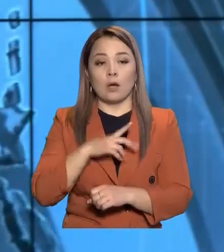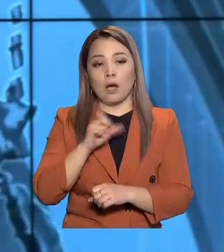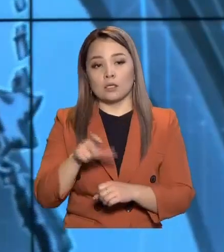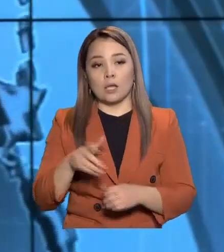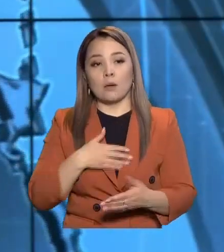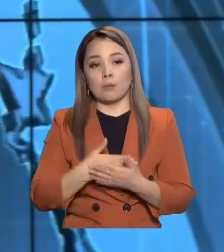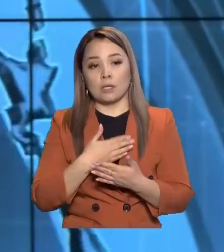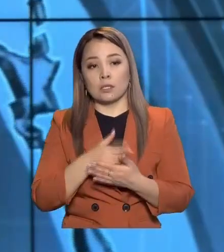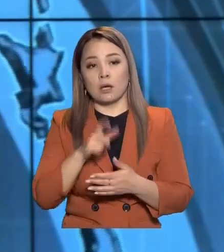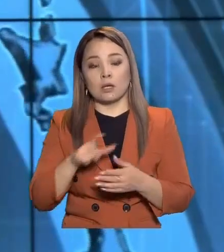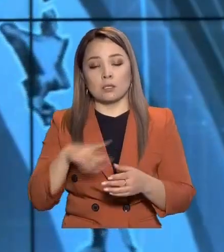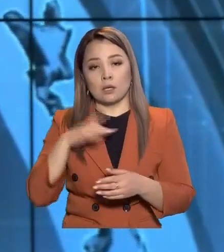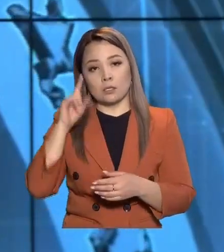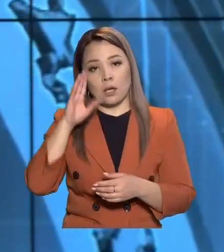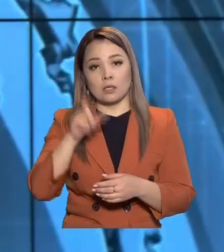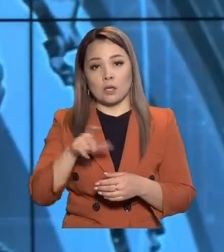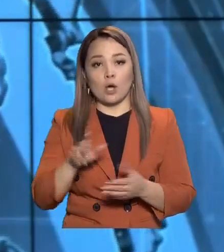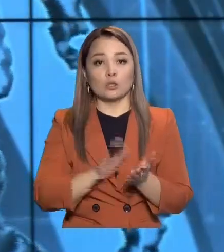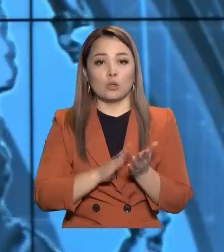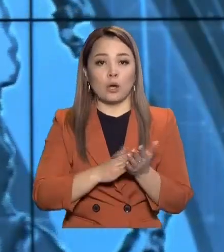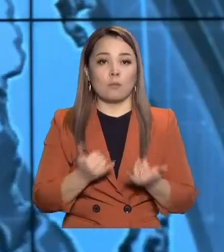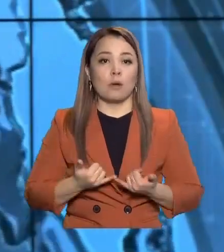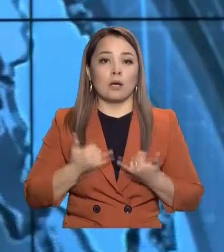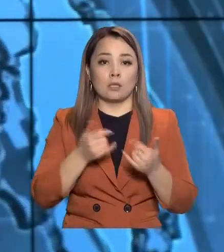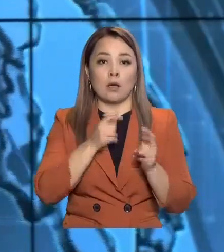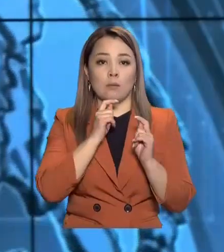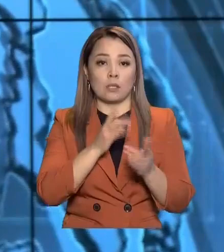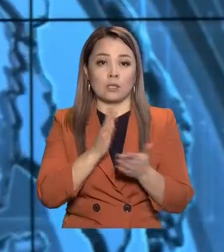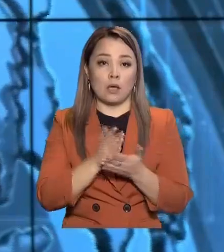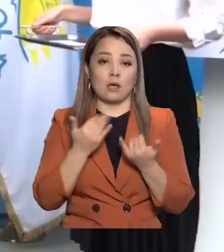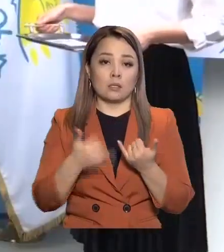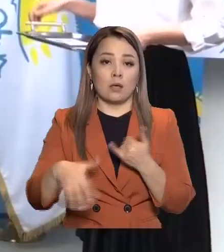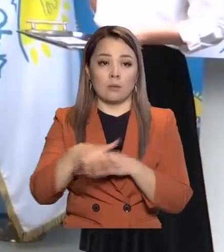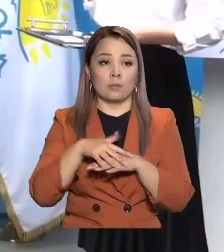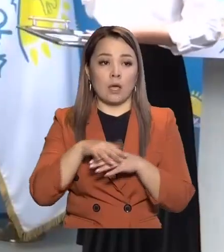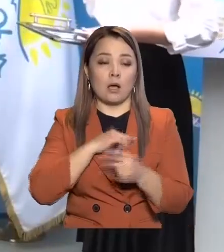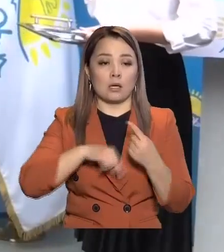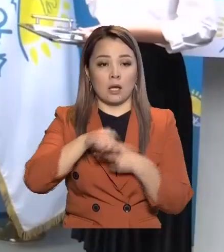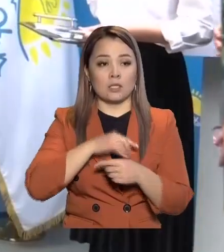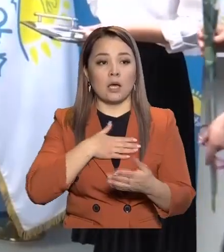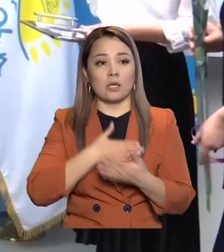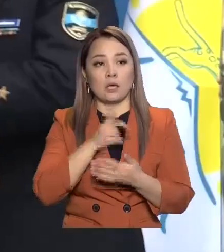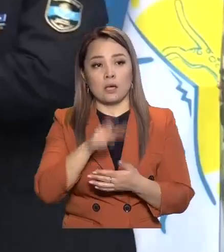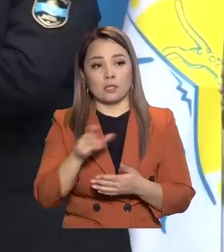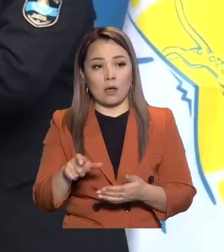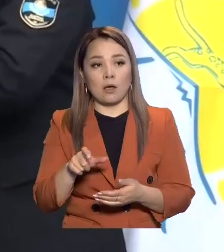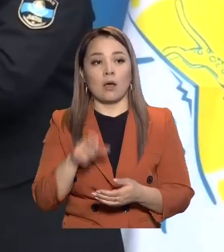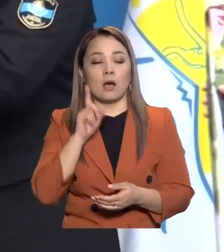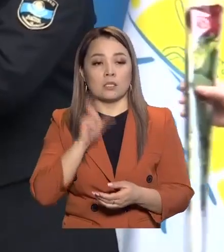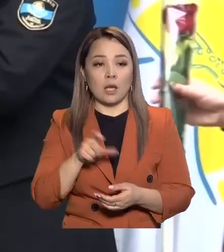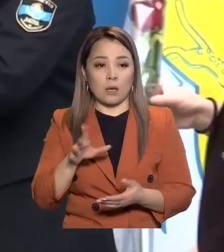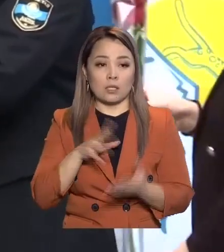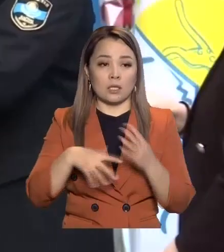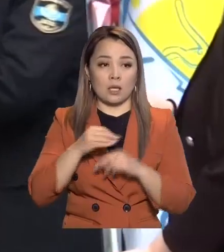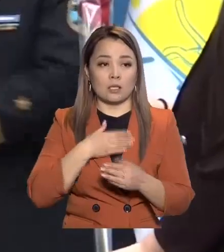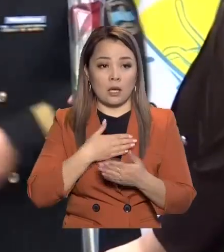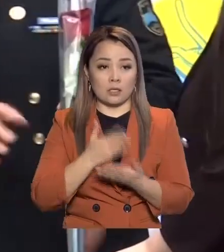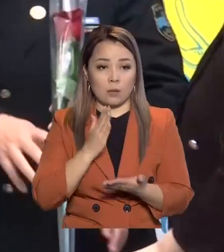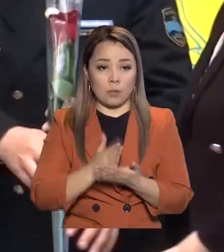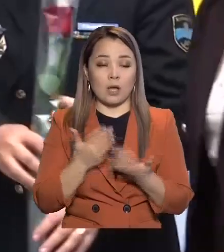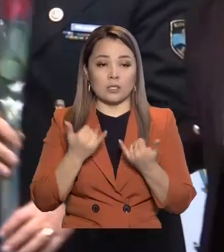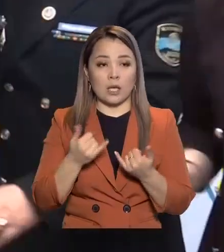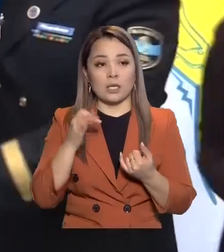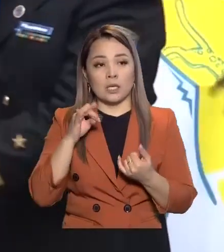азаматтық белсенділік танытқан тұрғындар марапатталды. Олардың қатарында кәсіпкерлер, еріктілер мен белсенді азаматтар бар. Солардың